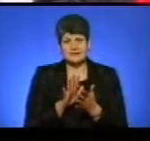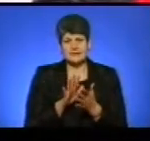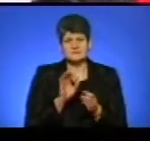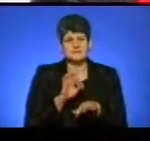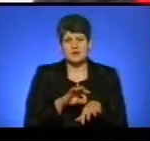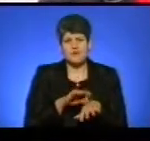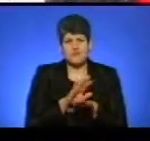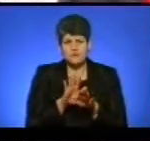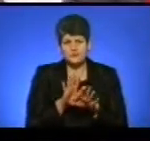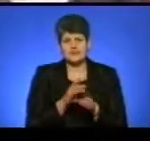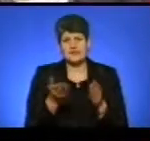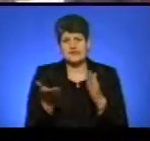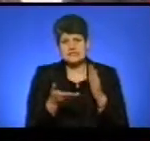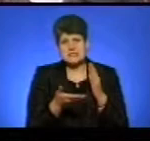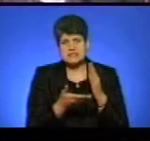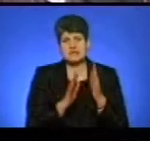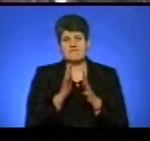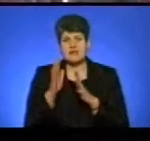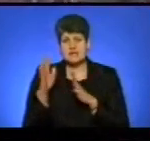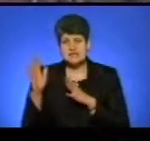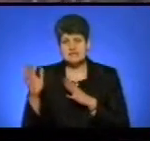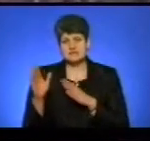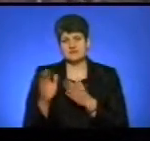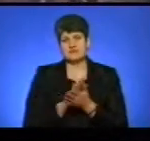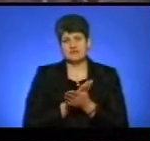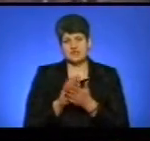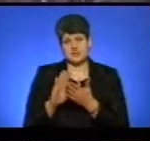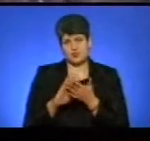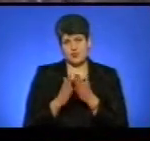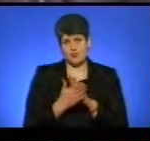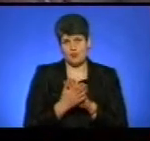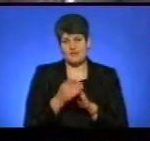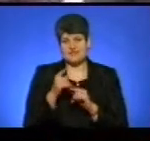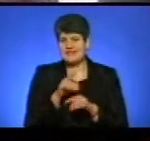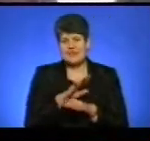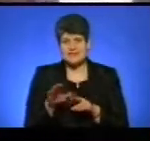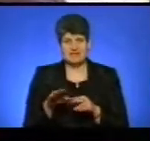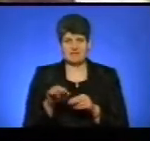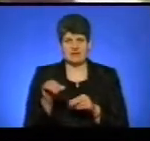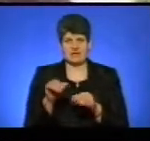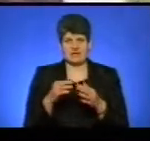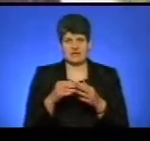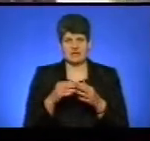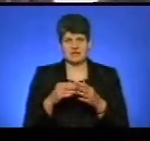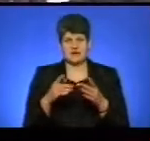Вона зрізана в лісі, на плантації, в екологічно чистих умовах. Тобто в неї шкідливих речовин немає.